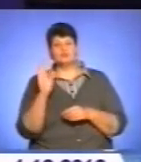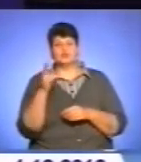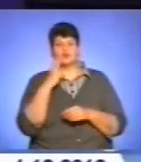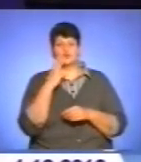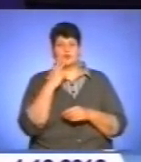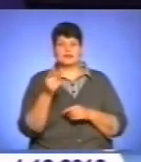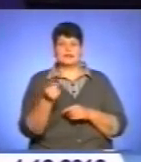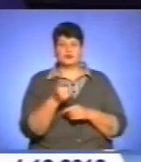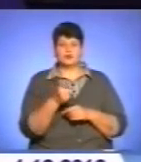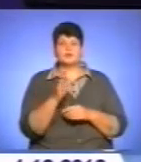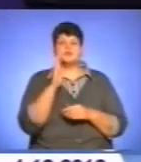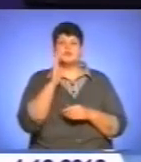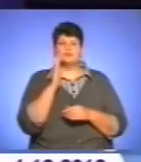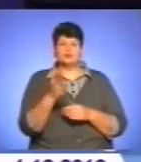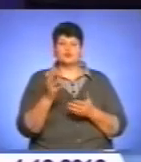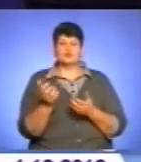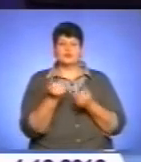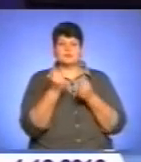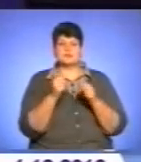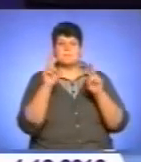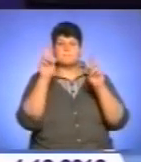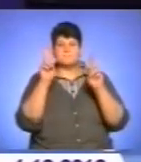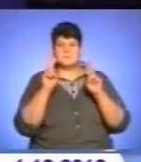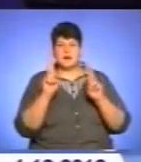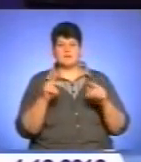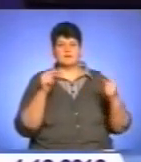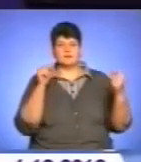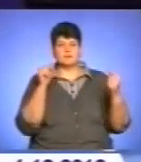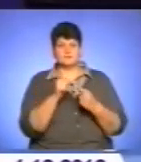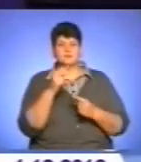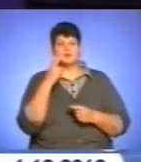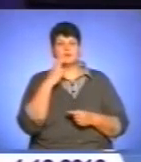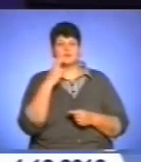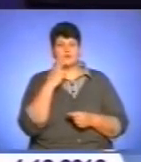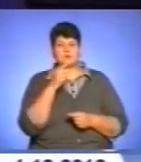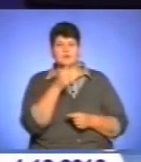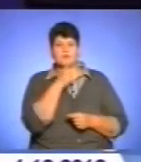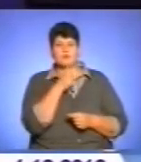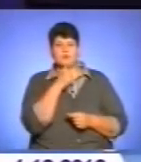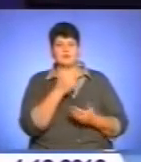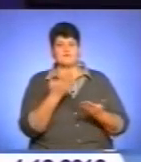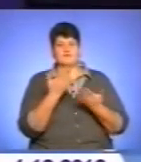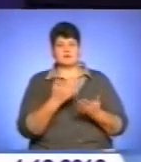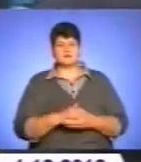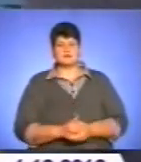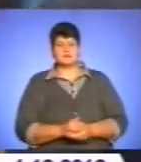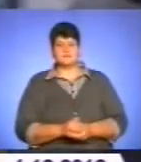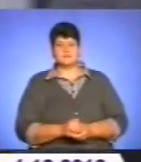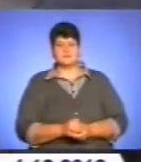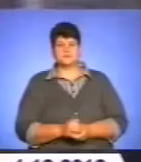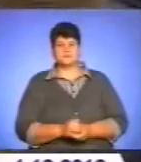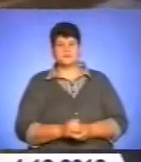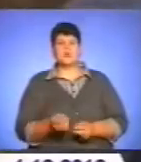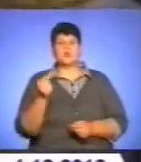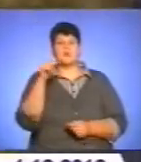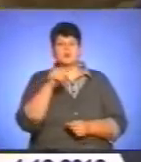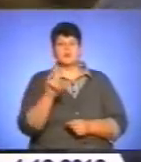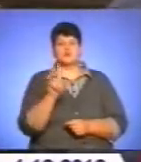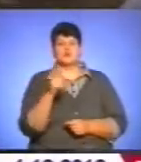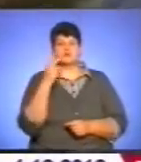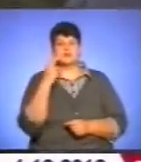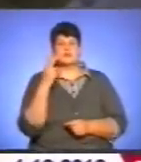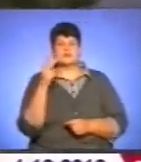а також чи дотримуватимуться правил антитютюнового законопроекту, ми спробували з'ясувати. Про те, що у Тернополі